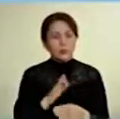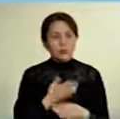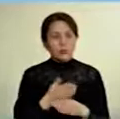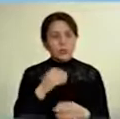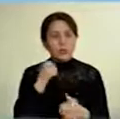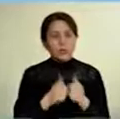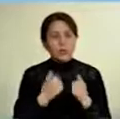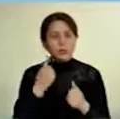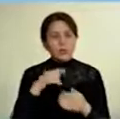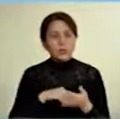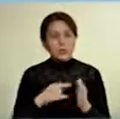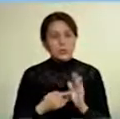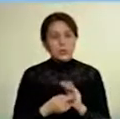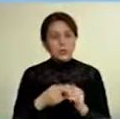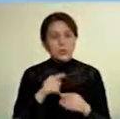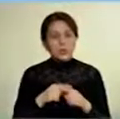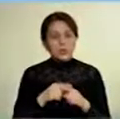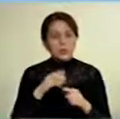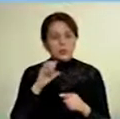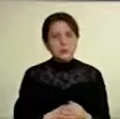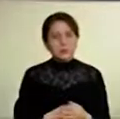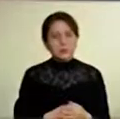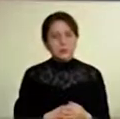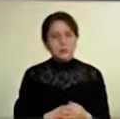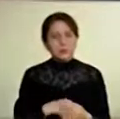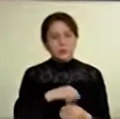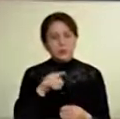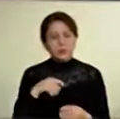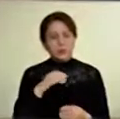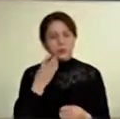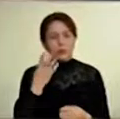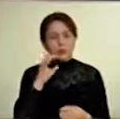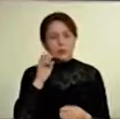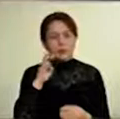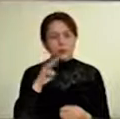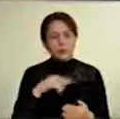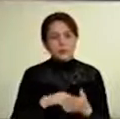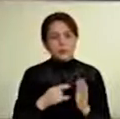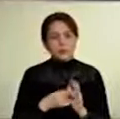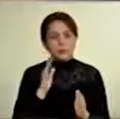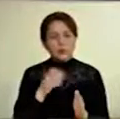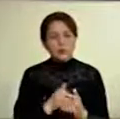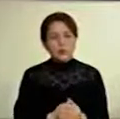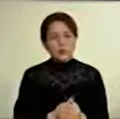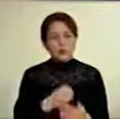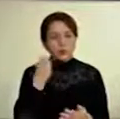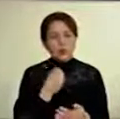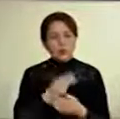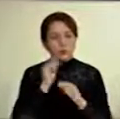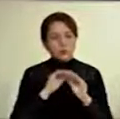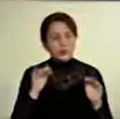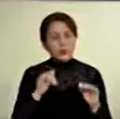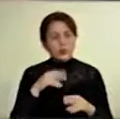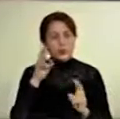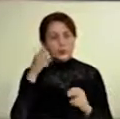bitta katagimizni yarim sm'dan oladigan bo'lsangiz, 4 sm kvadratni keltirib chiqarar ekan. Aziz o'quvchilar, mavzu